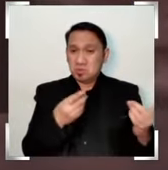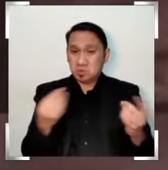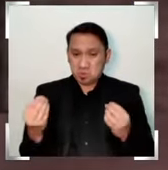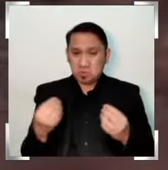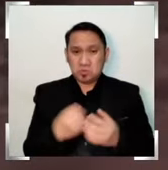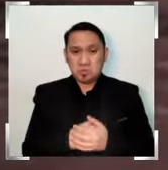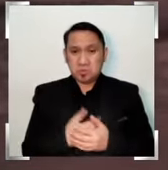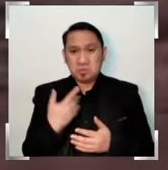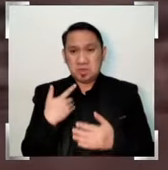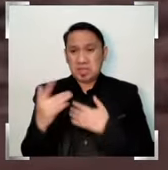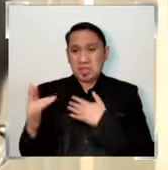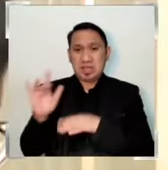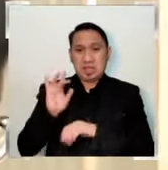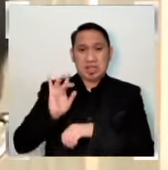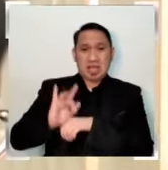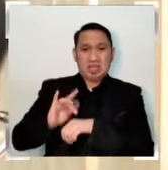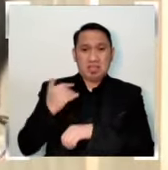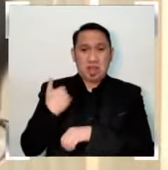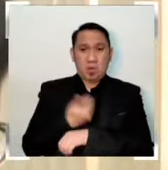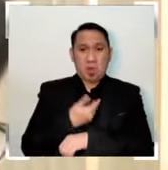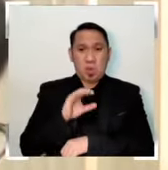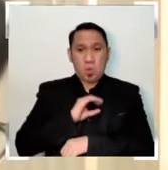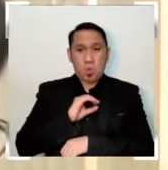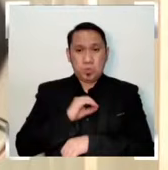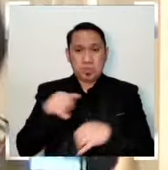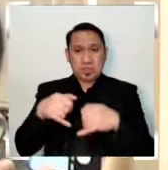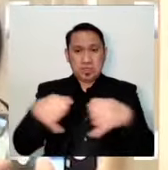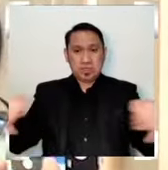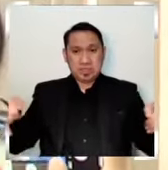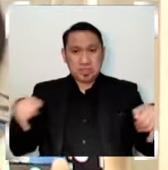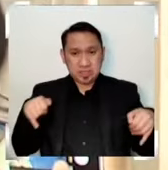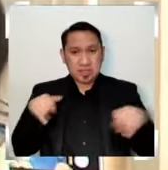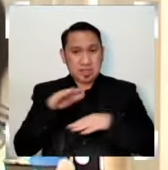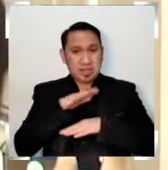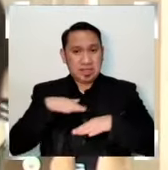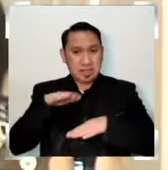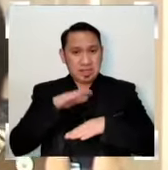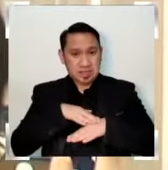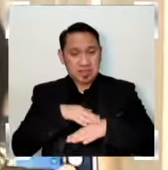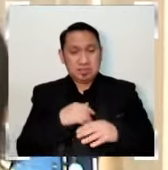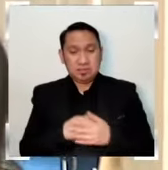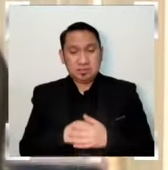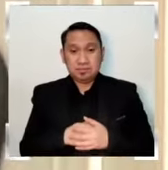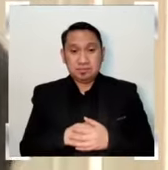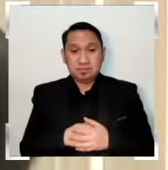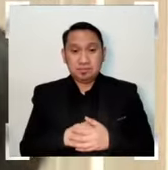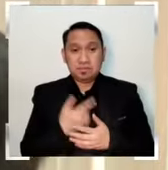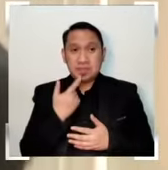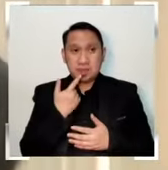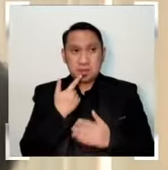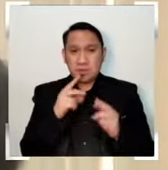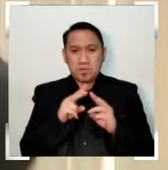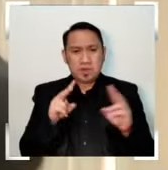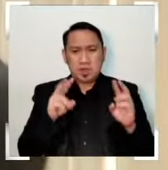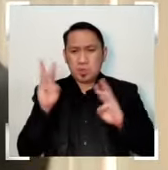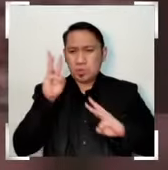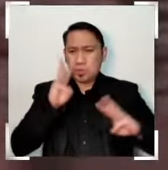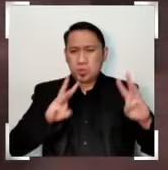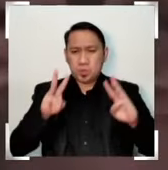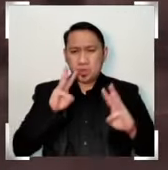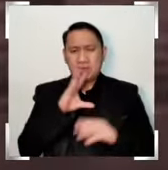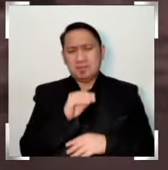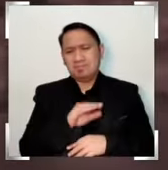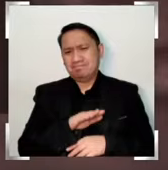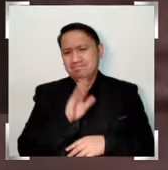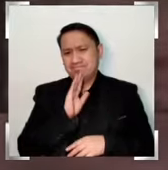ating exclusive economic zone. Ayon kay DFA spokesperson Maria Teresita Daza, nakababahala at nakadidismayang anyay acts of